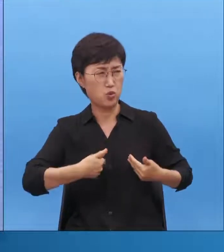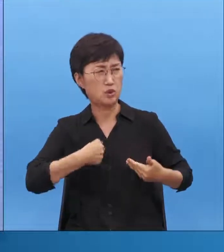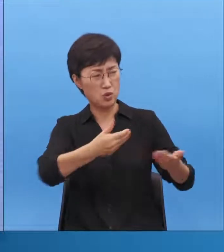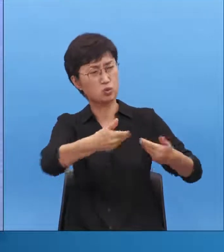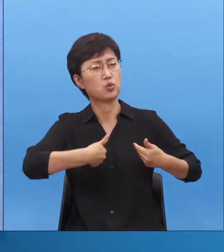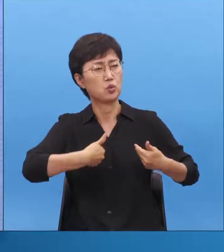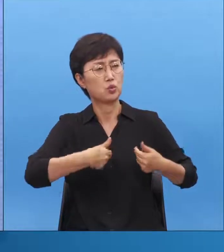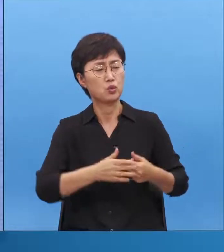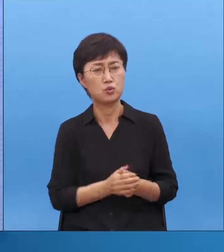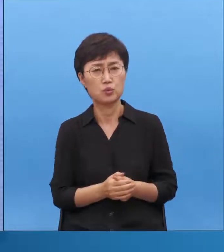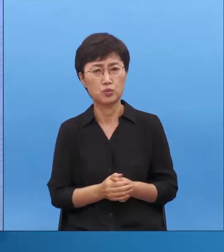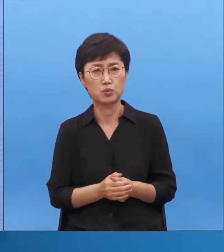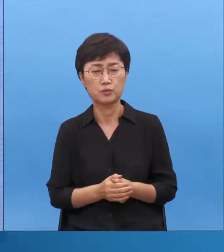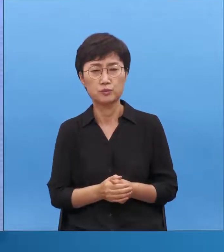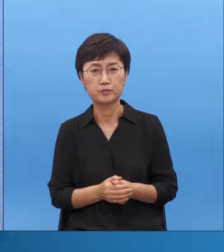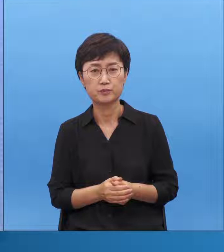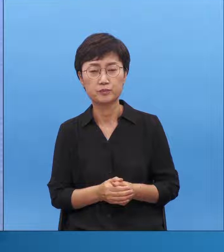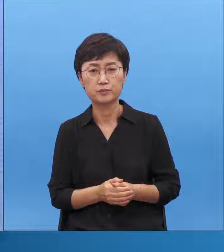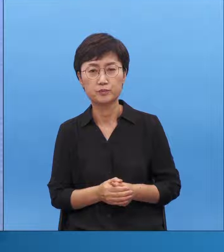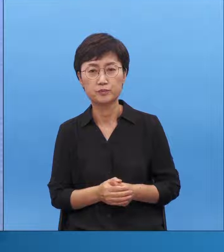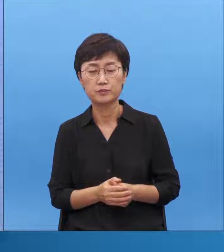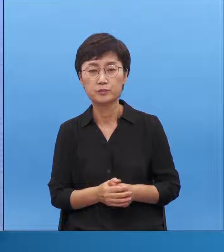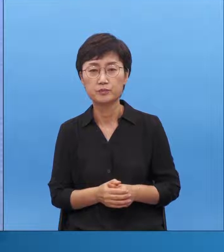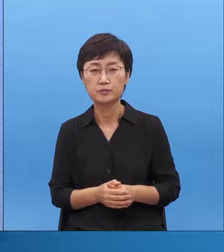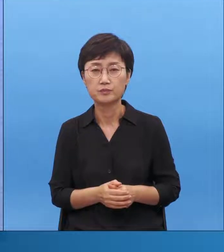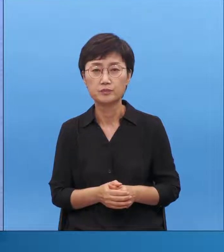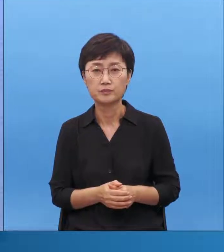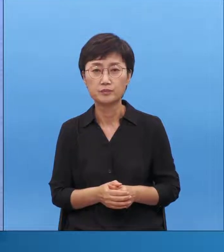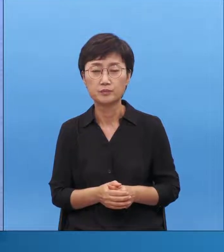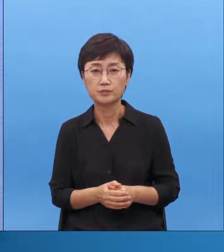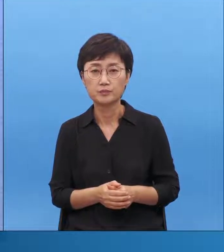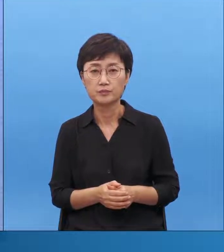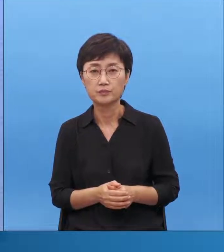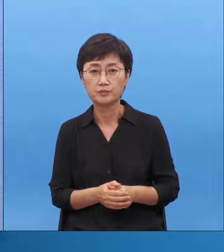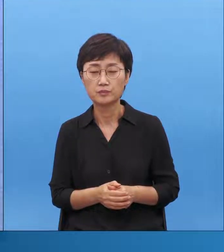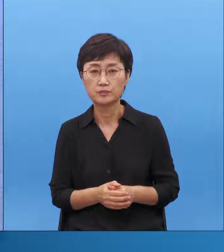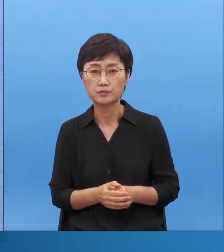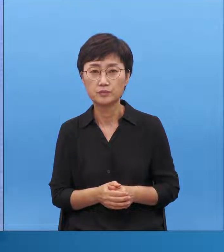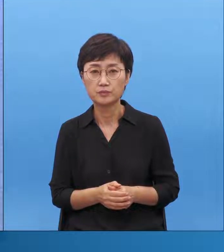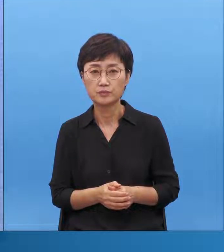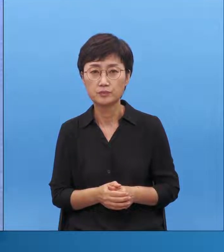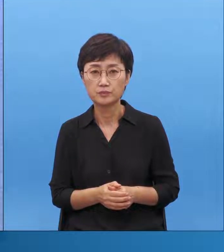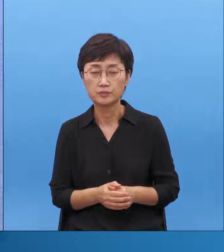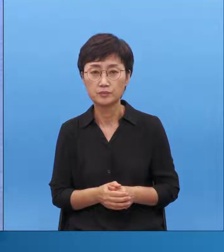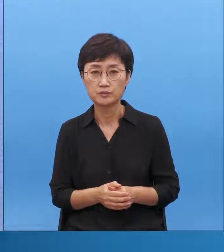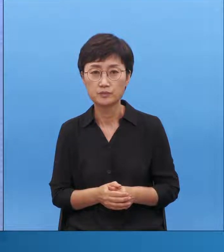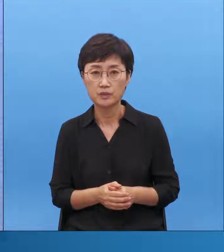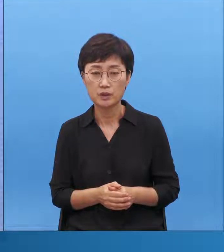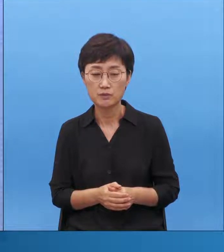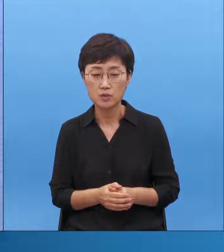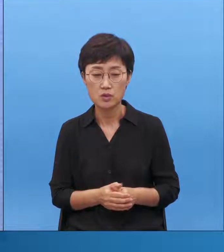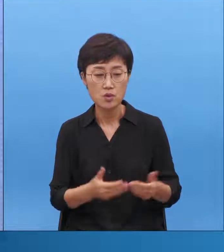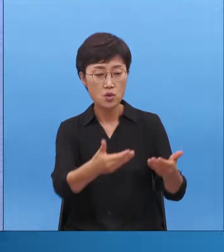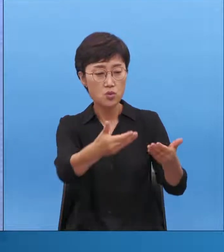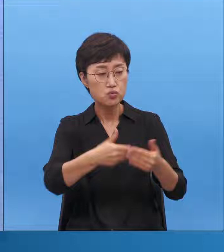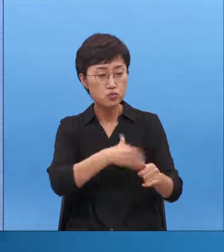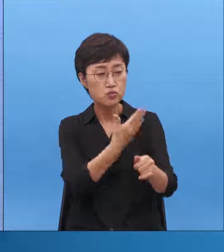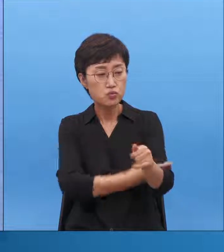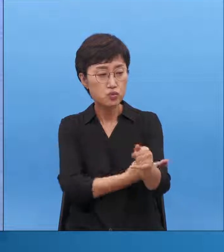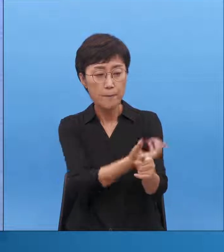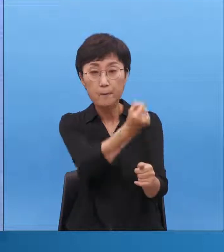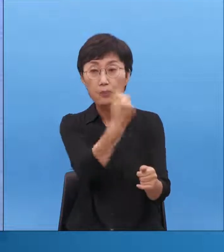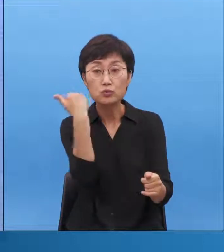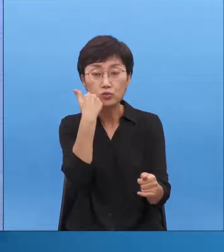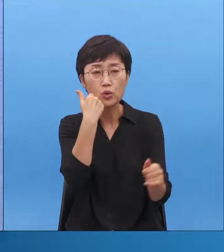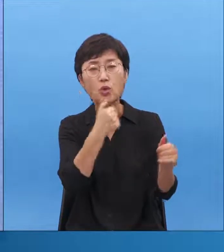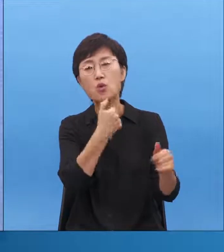말하면 Jesus. 장례식을 하겠다는 And 거죠. basically saying he wanted to give a funeral for Jesus. 근데 그 권한은 로마에 있습니다. But that is in